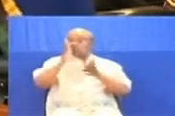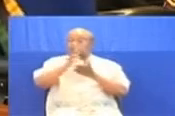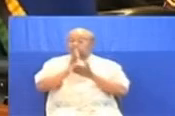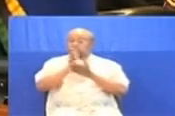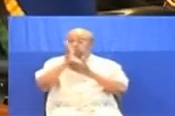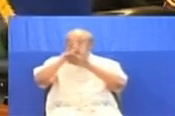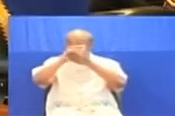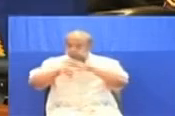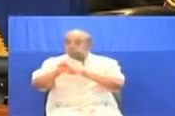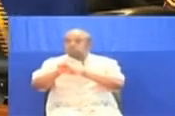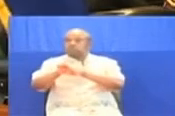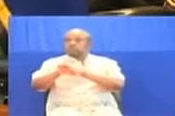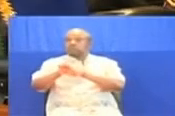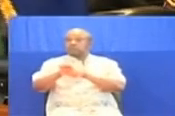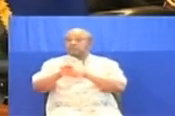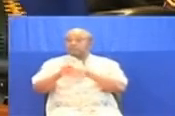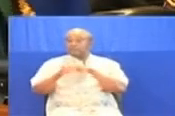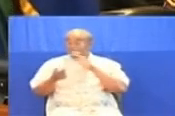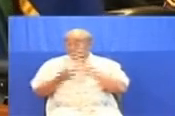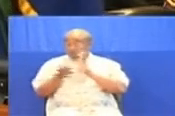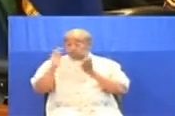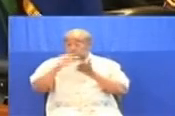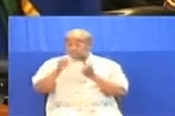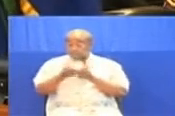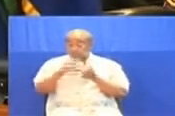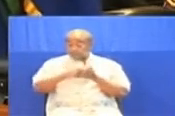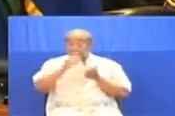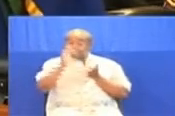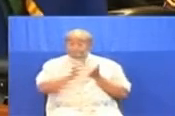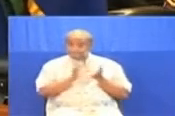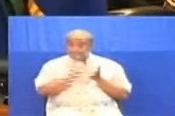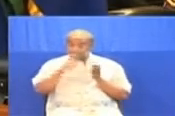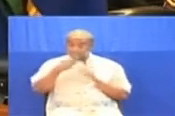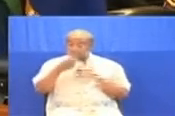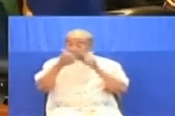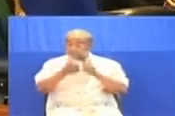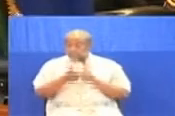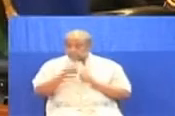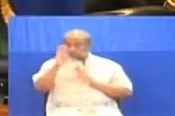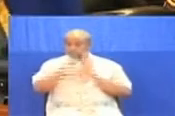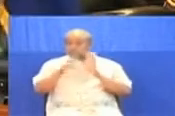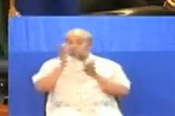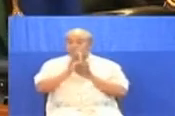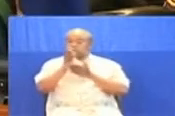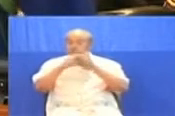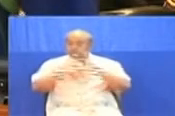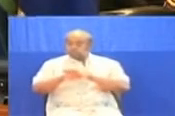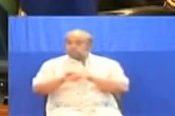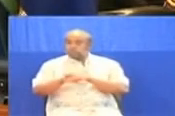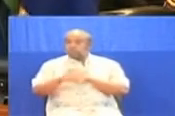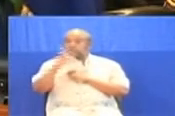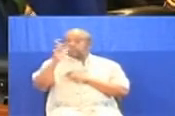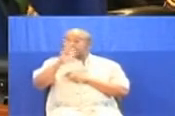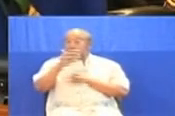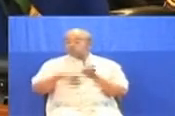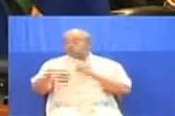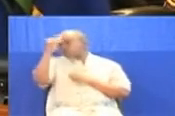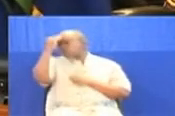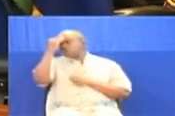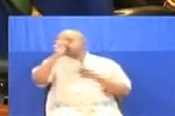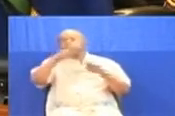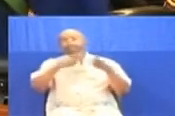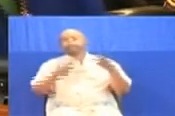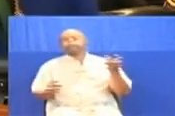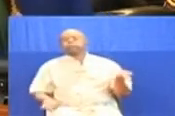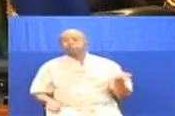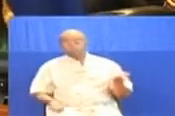Juni. Wekewa ama kama hamjawekewa, basi itawekwa mara baada ya hili tangazo kwamba lini kutakuwa na mafunzo gani, itawekwa